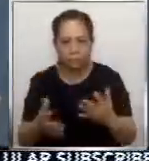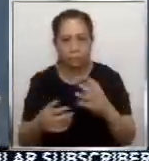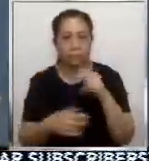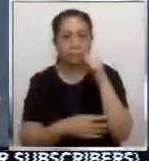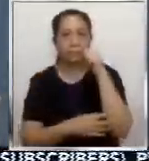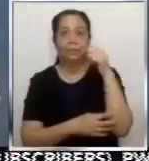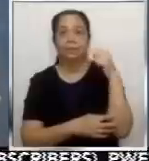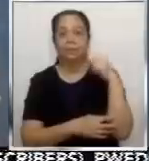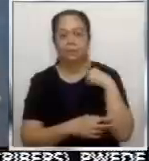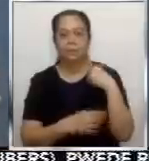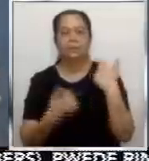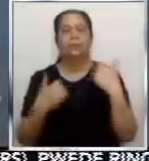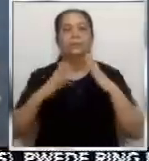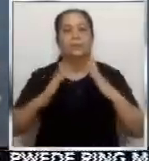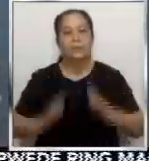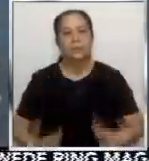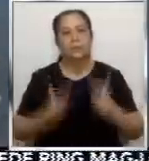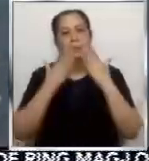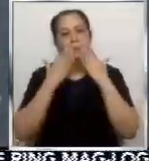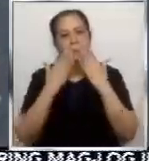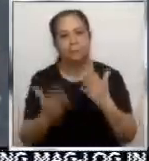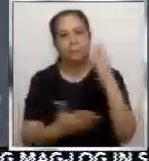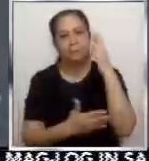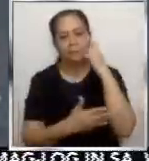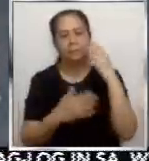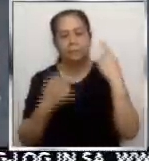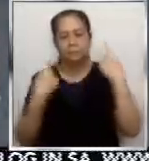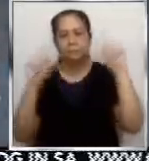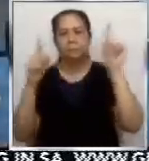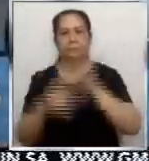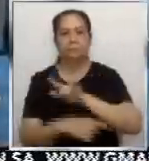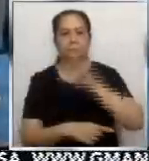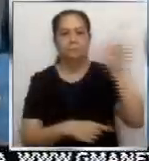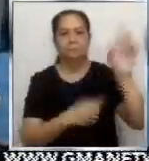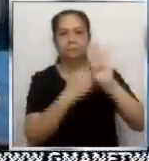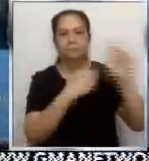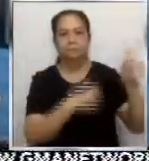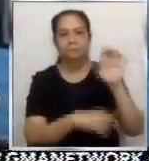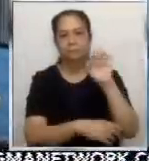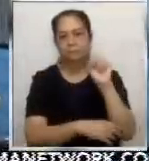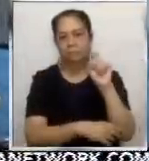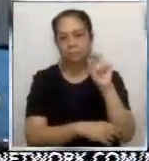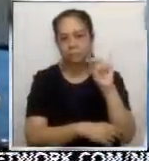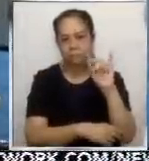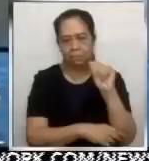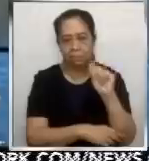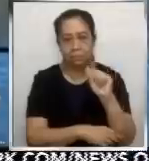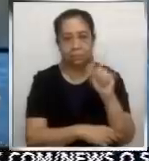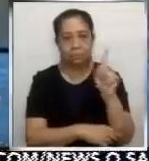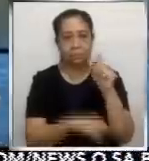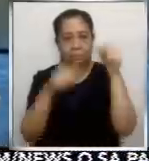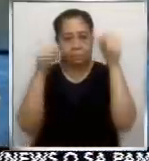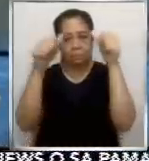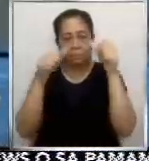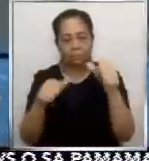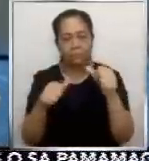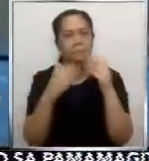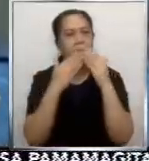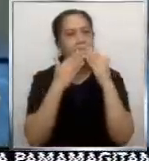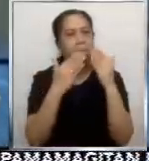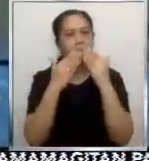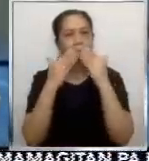laking pasasalamat ni Ramon na makakauwi na siya sa Estonia. Sa isang post, nagpasalamat siya sa lahat